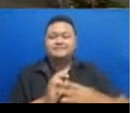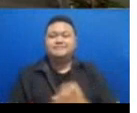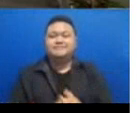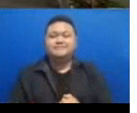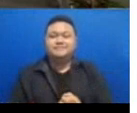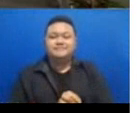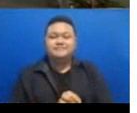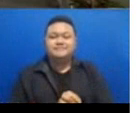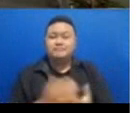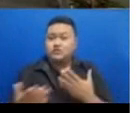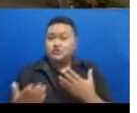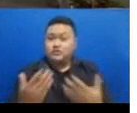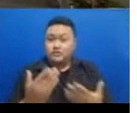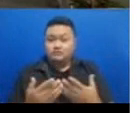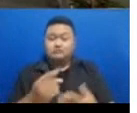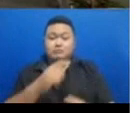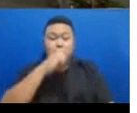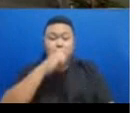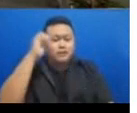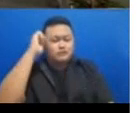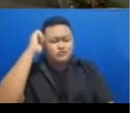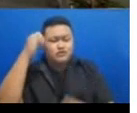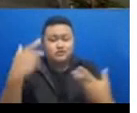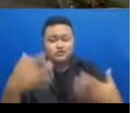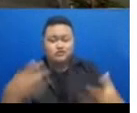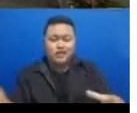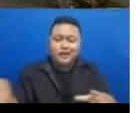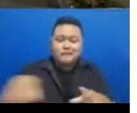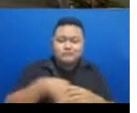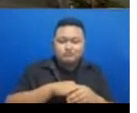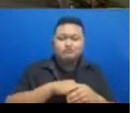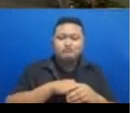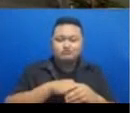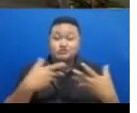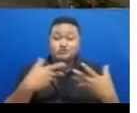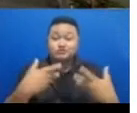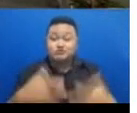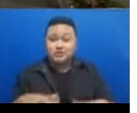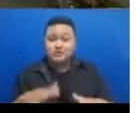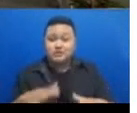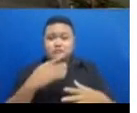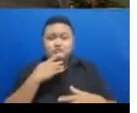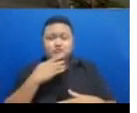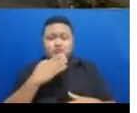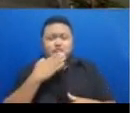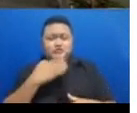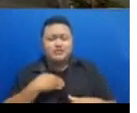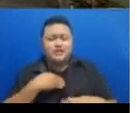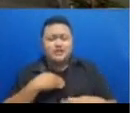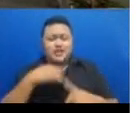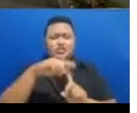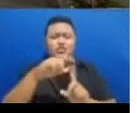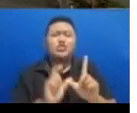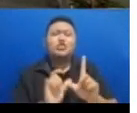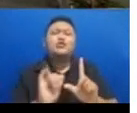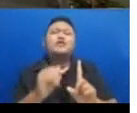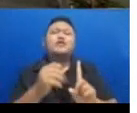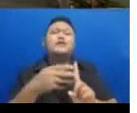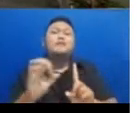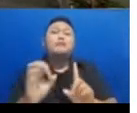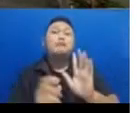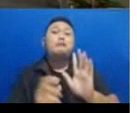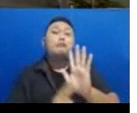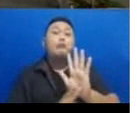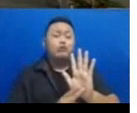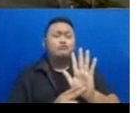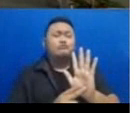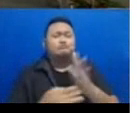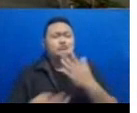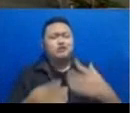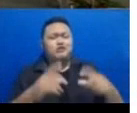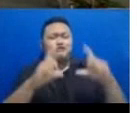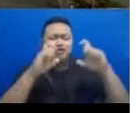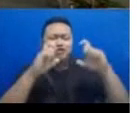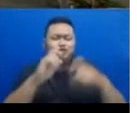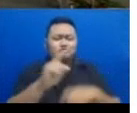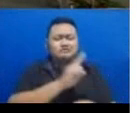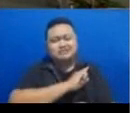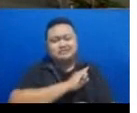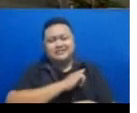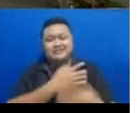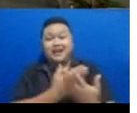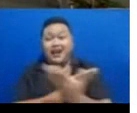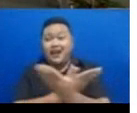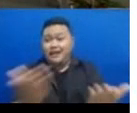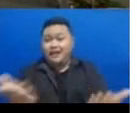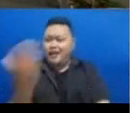belajar sudah punya twibbon kan, dengan profil masing-masing, dengan grafis-grafis yang menarik. Nah itu disebarkan di